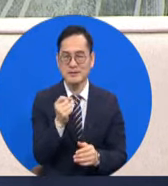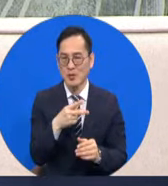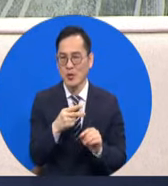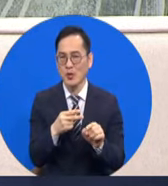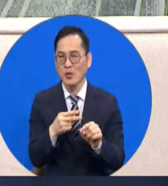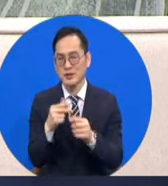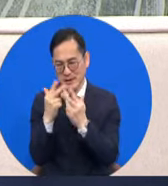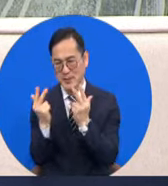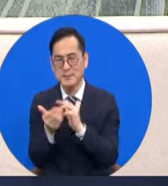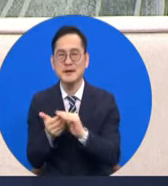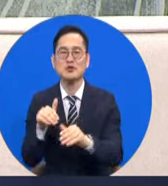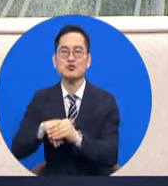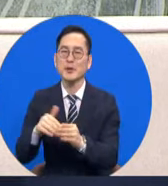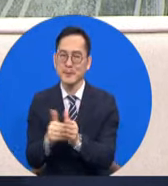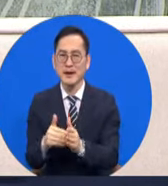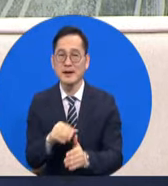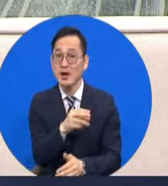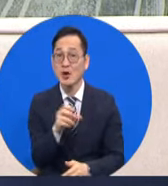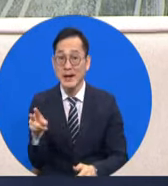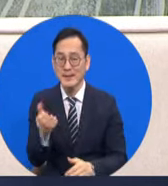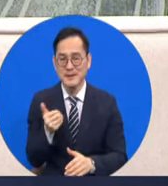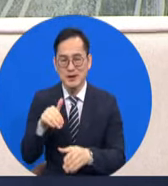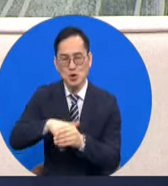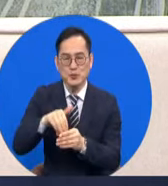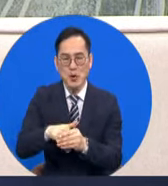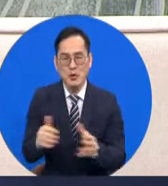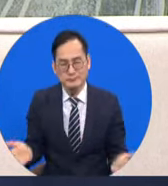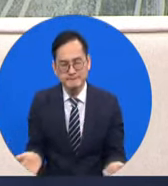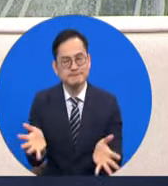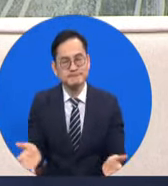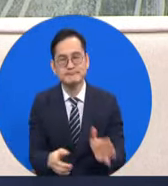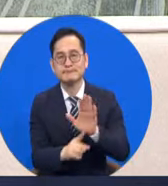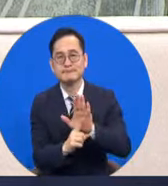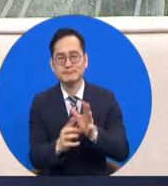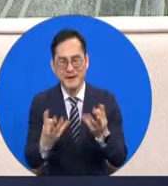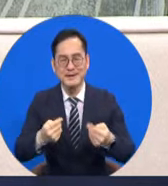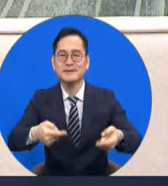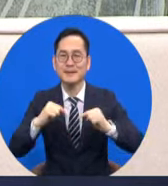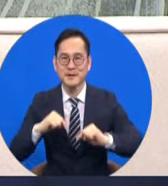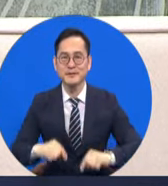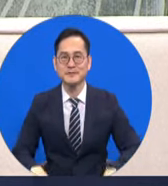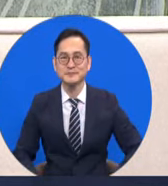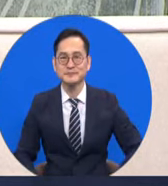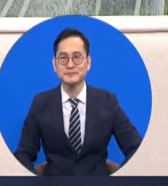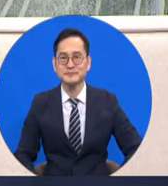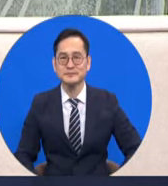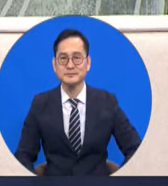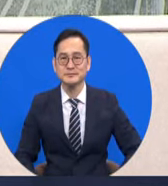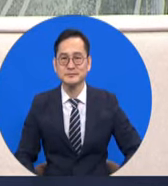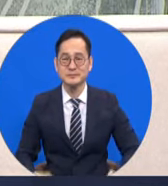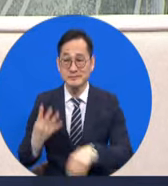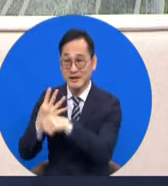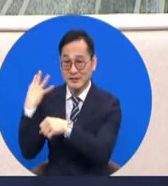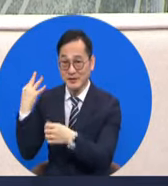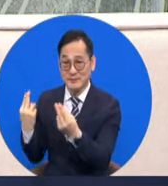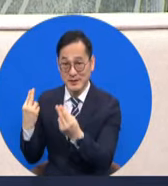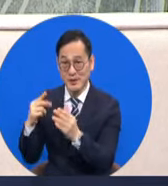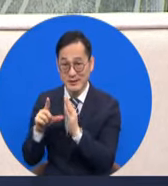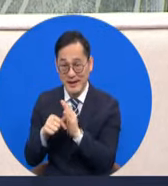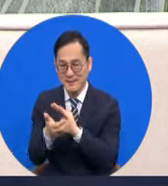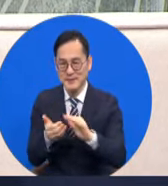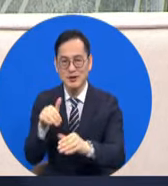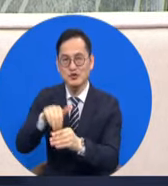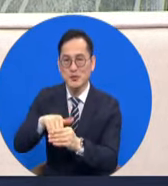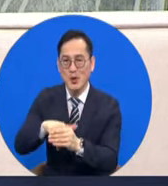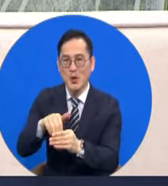만큼 여야 모두가 사전투표를 독려했다는 측면에서 21대 총선에 비해서 사전투표에 있어서의